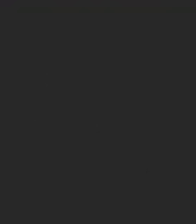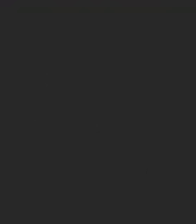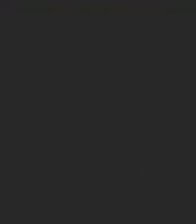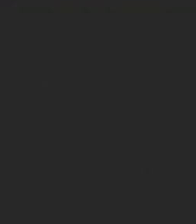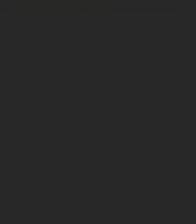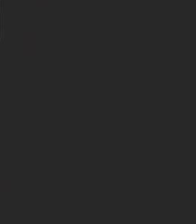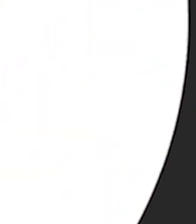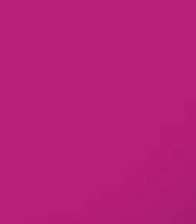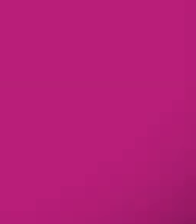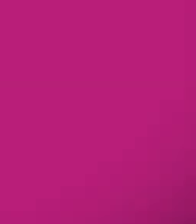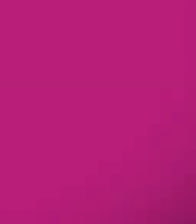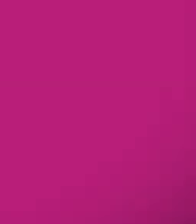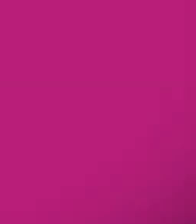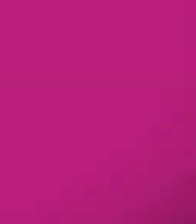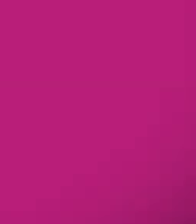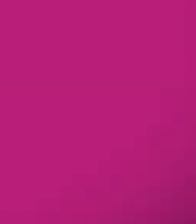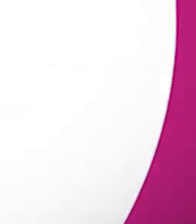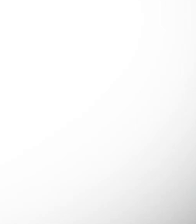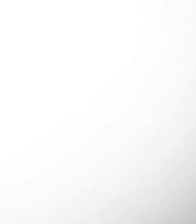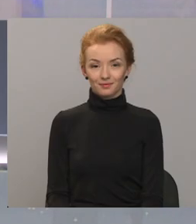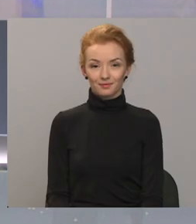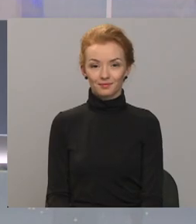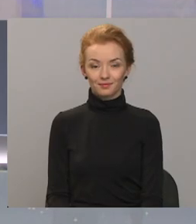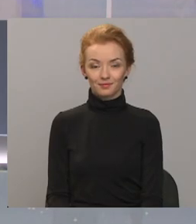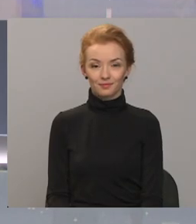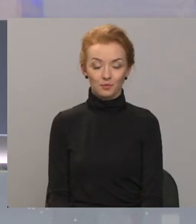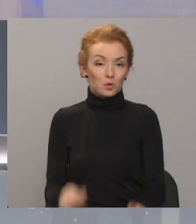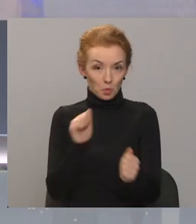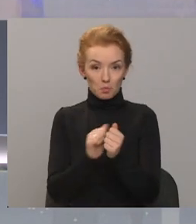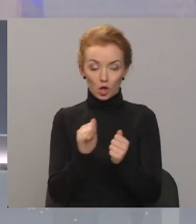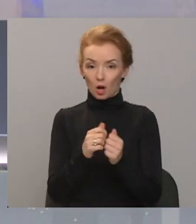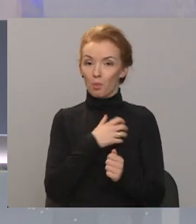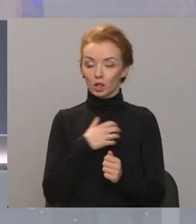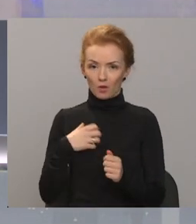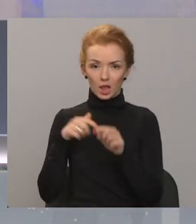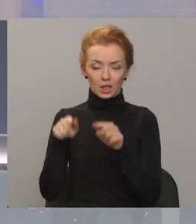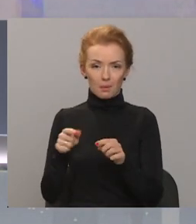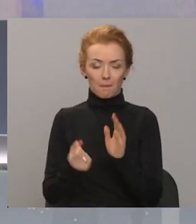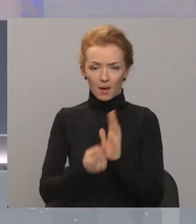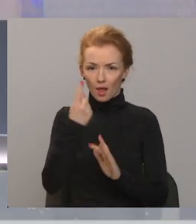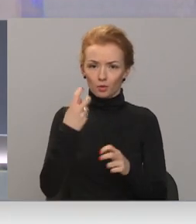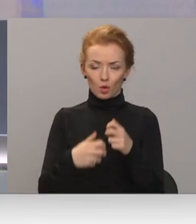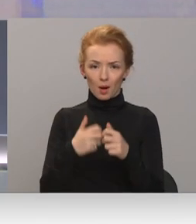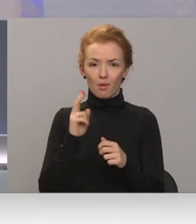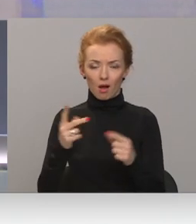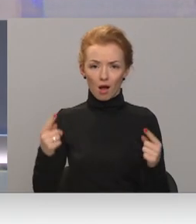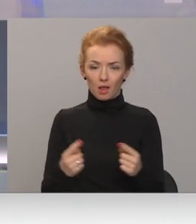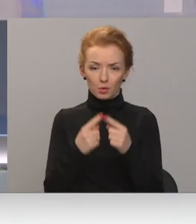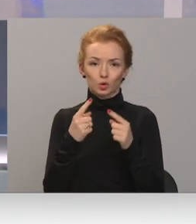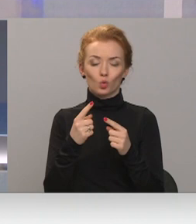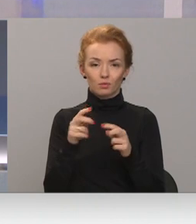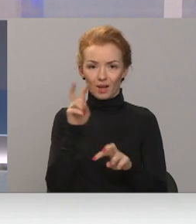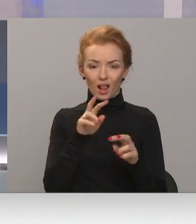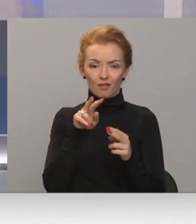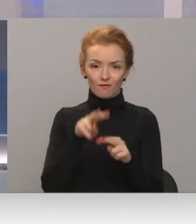Re, viss ēters ir te! Aizvien biežāk pašvaldībām rodas grūtības rast atbilstīgu vietu jaunām